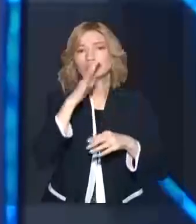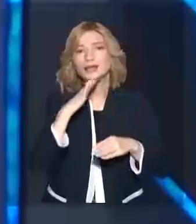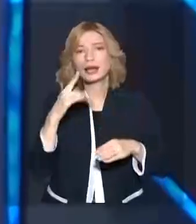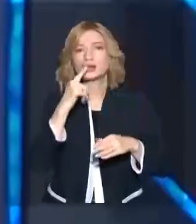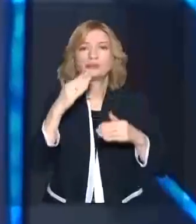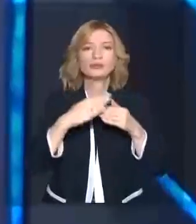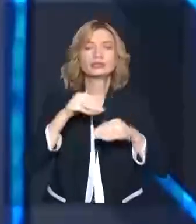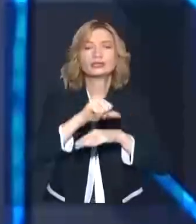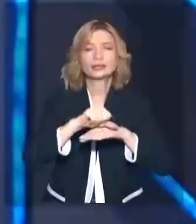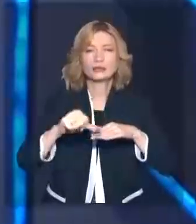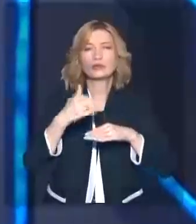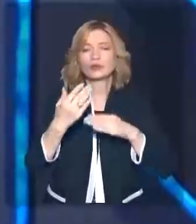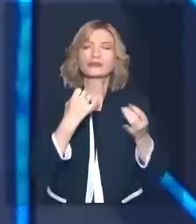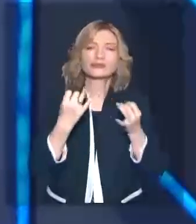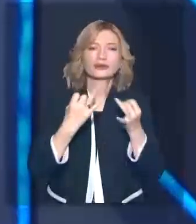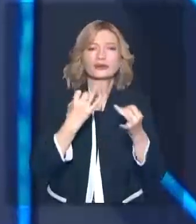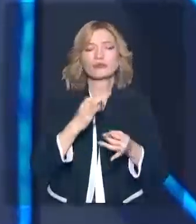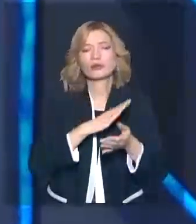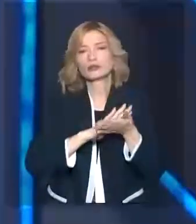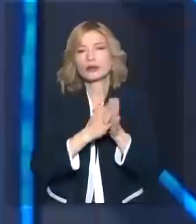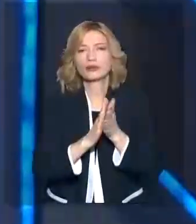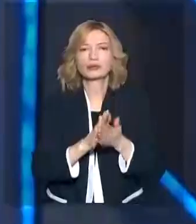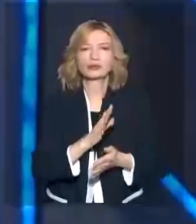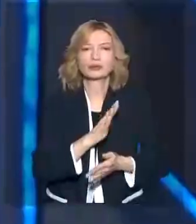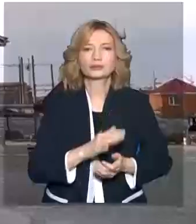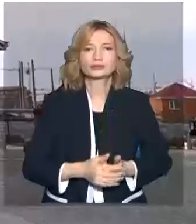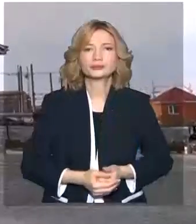ближнего зарубежья. Репортаж нового времени.